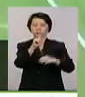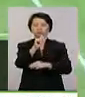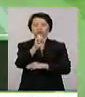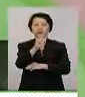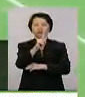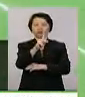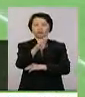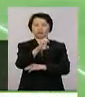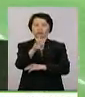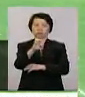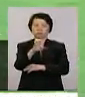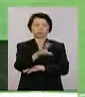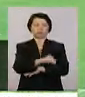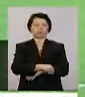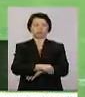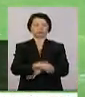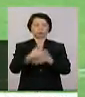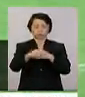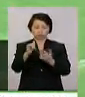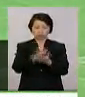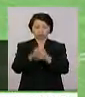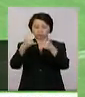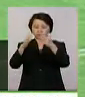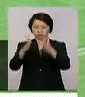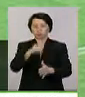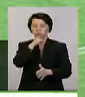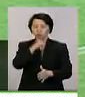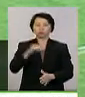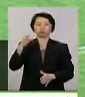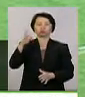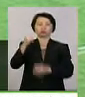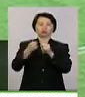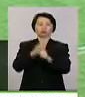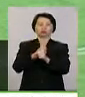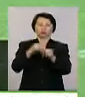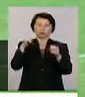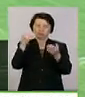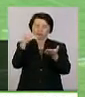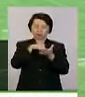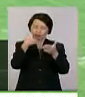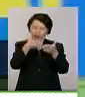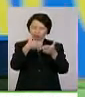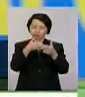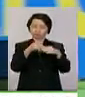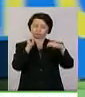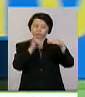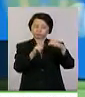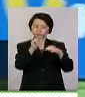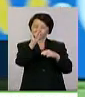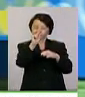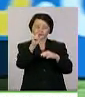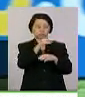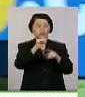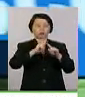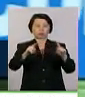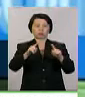Marwan Alamar. Selepas itu, pemain berusia 19 tahun ini hampir sekali lagi mencetak gol kedua.